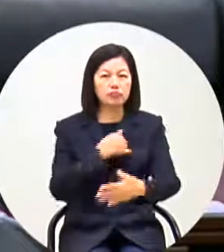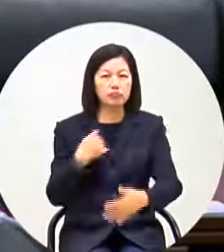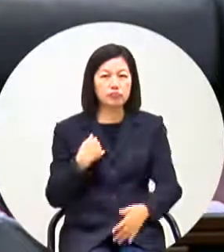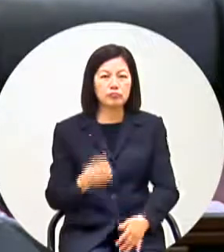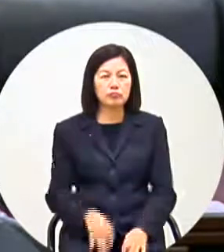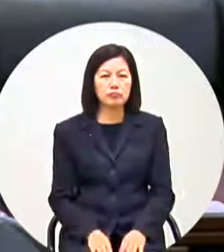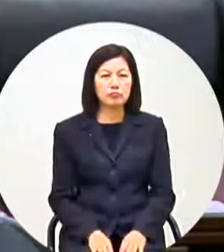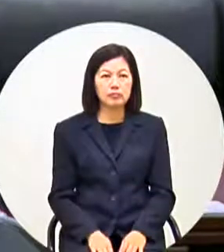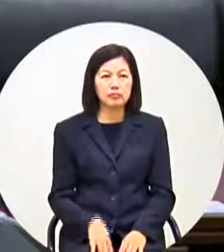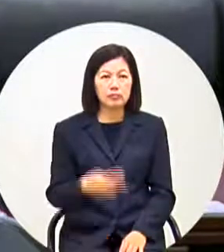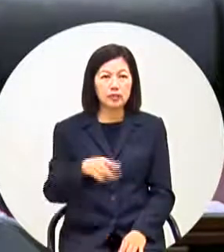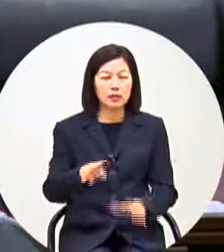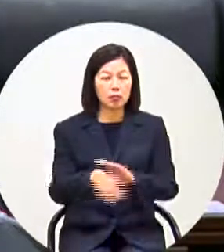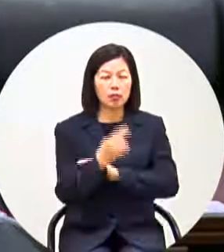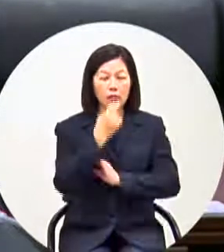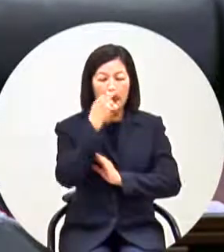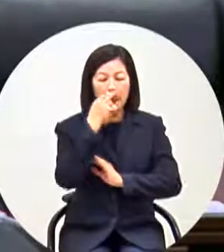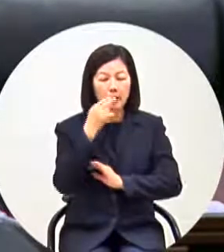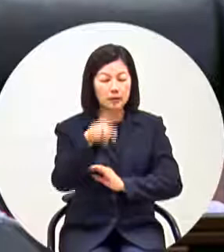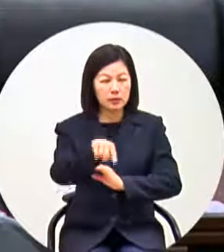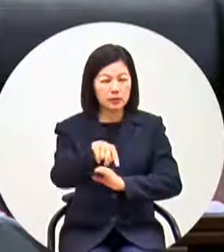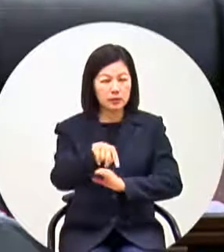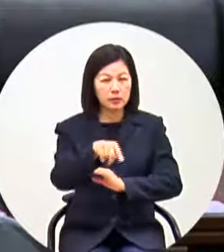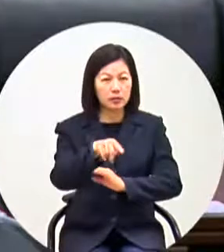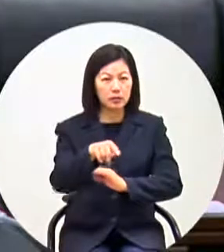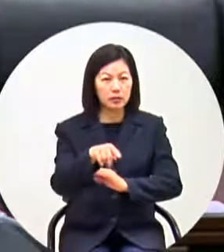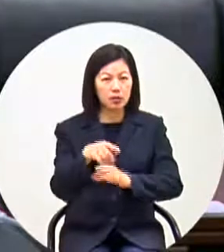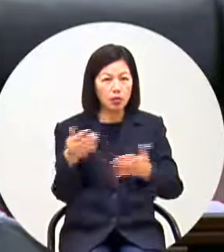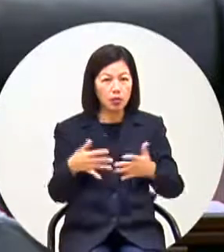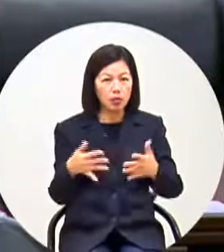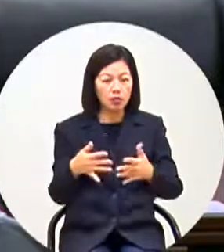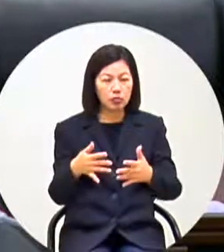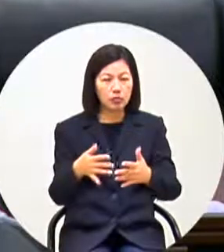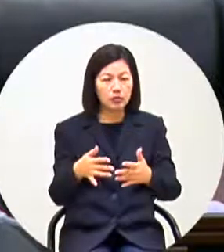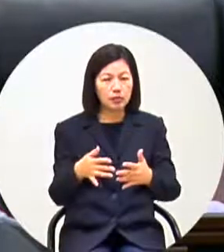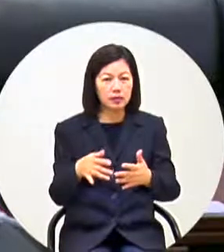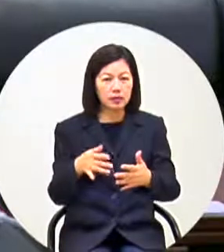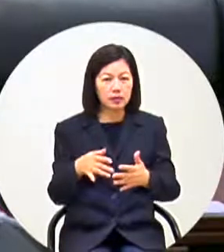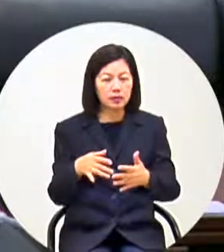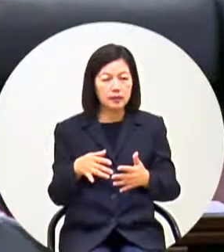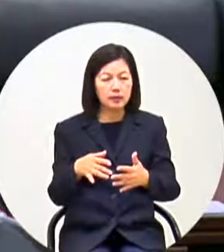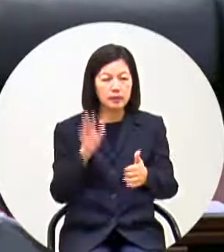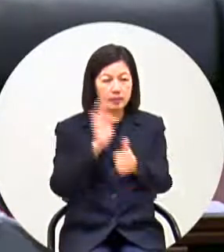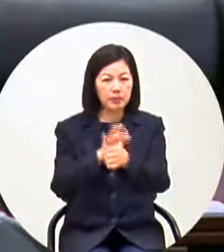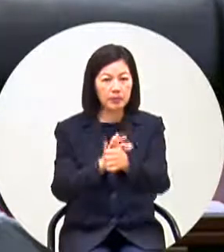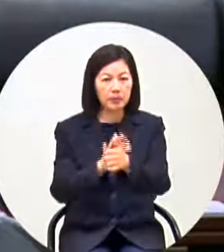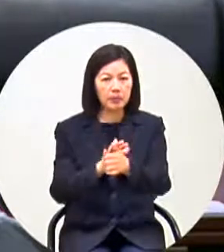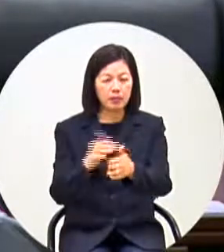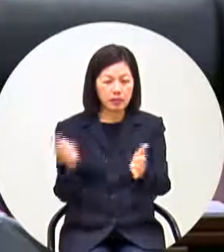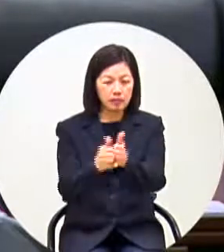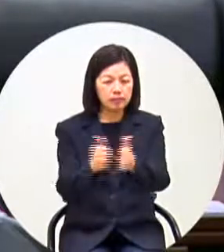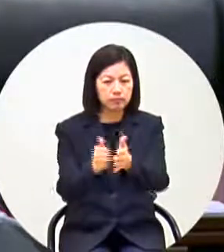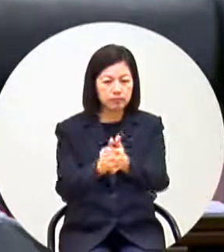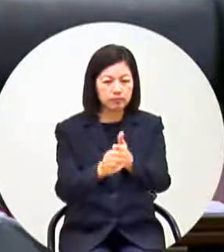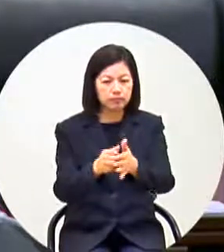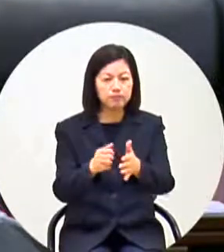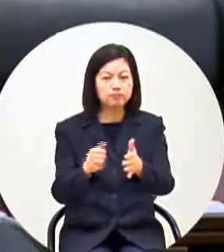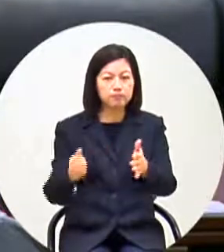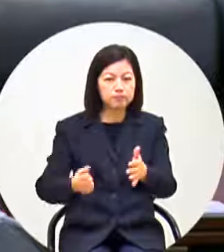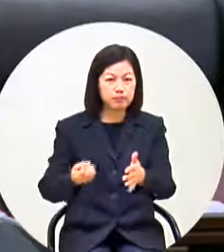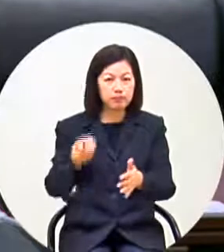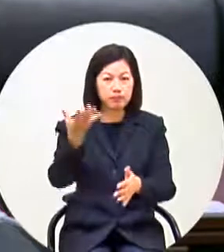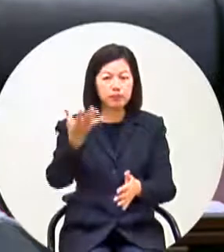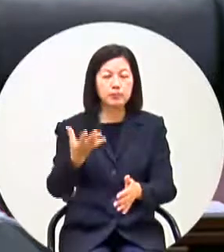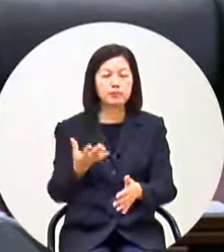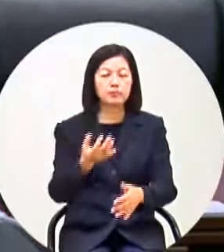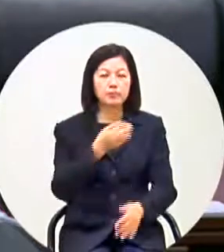够带动我们高雄捷运的运量还有使用的频率哦。所以如